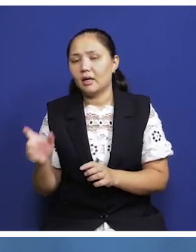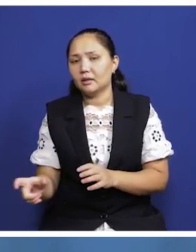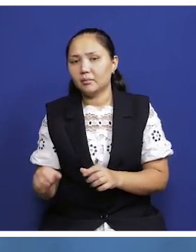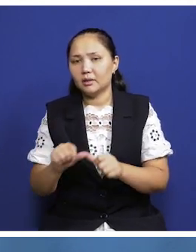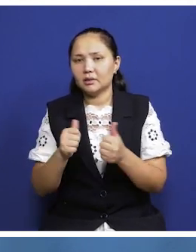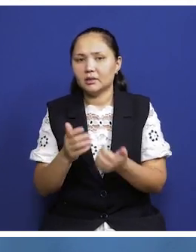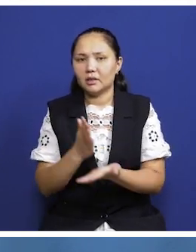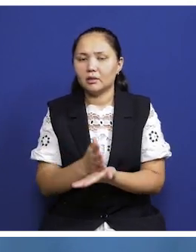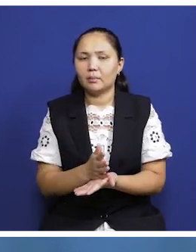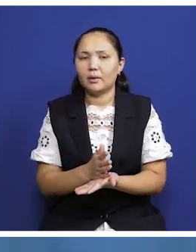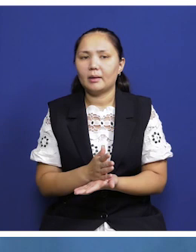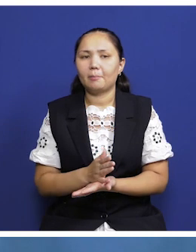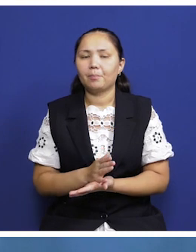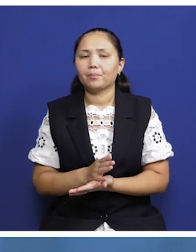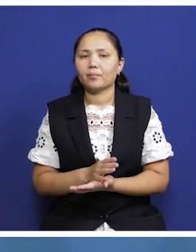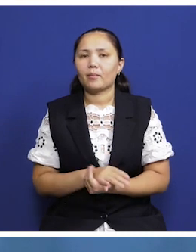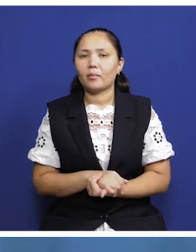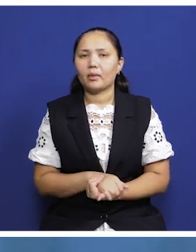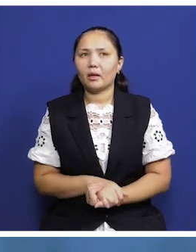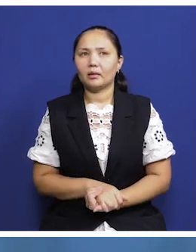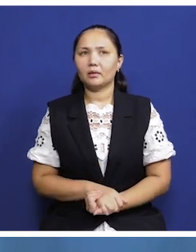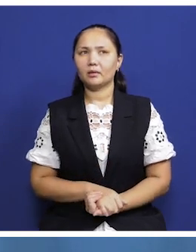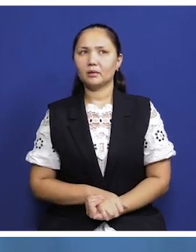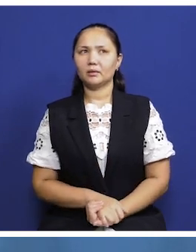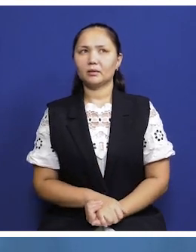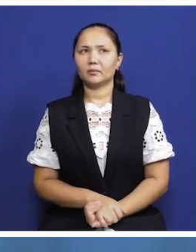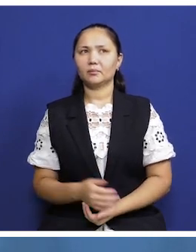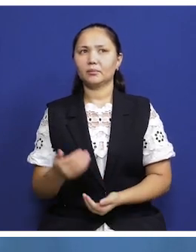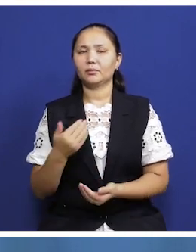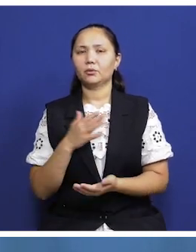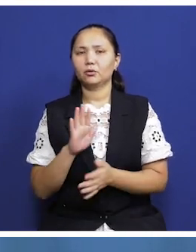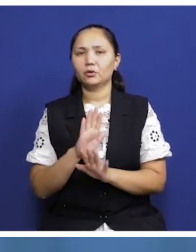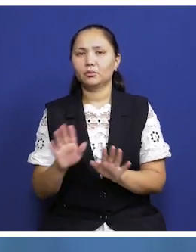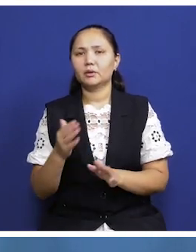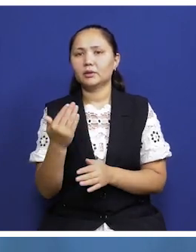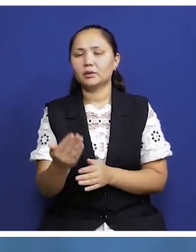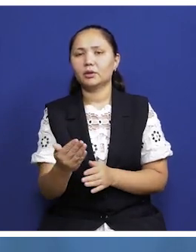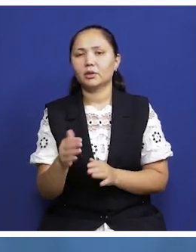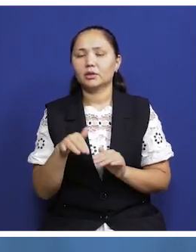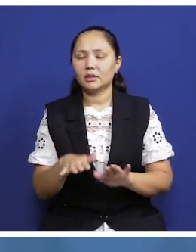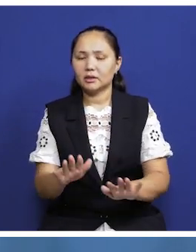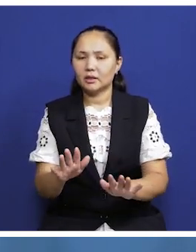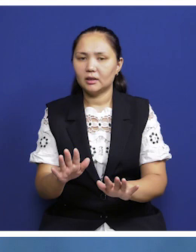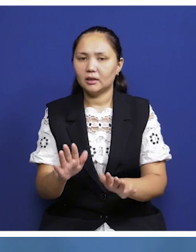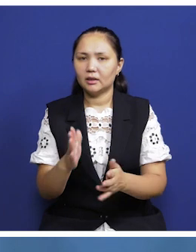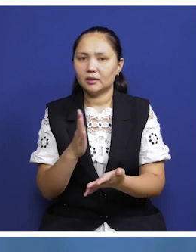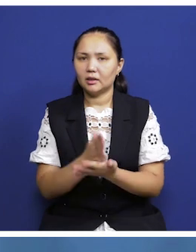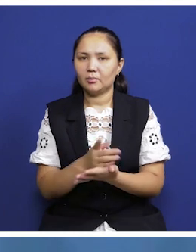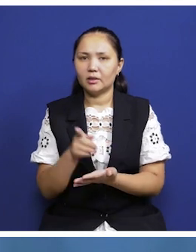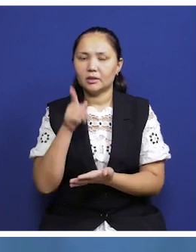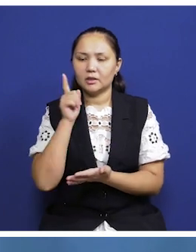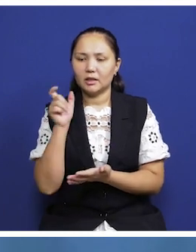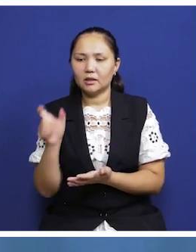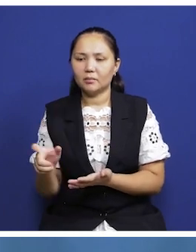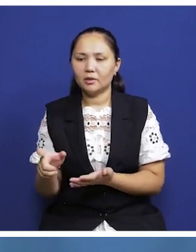жерлерімізді күтіп ұстап дұрыс жасау керекпіз. Өйткені ол біз үшін емес қой, өзіміз үшін жасаймыз, ол сіздер үшін жасап отырмыз. Сондықтан жастарды